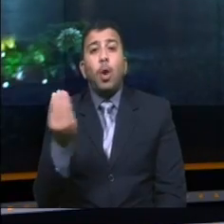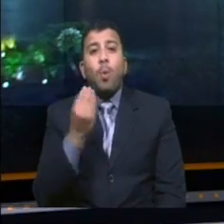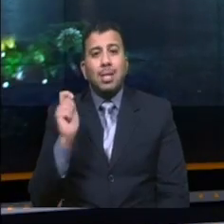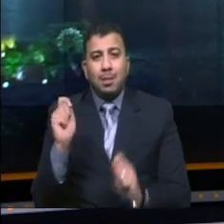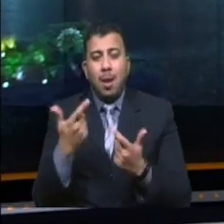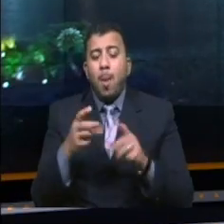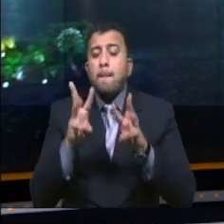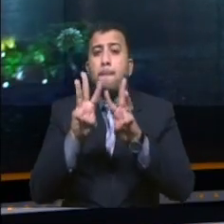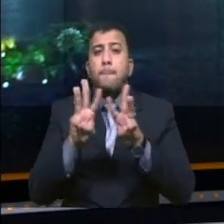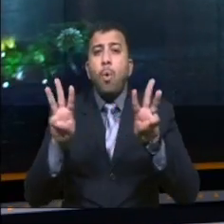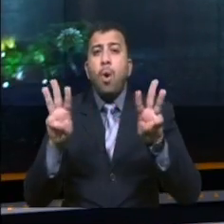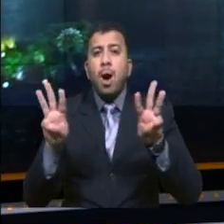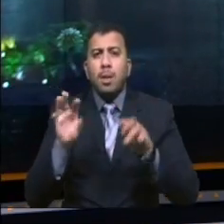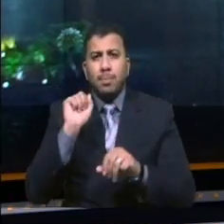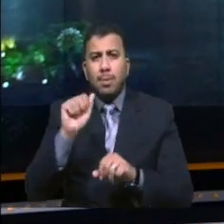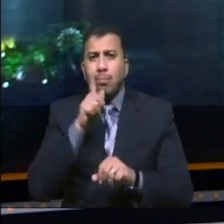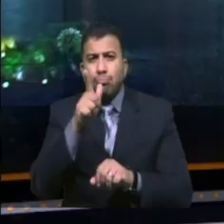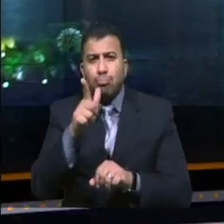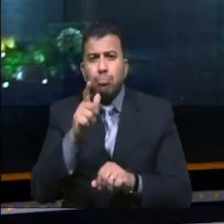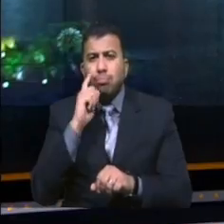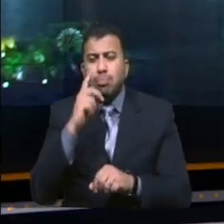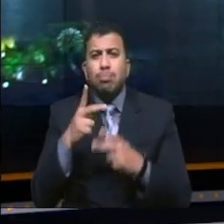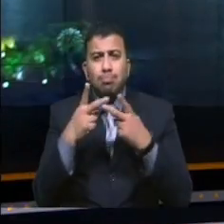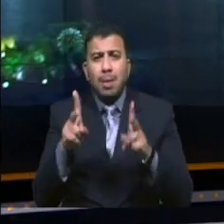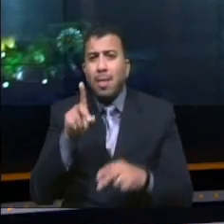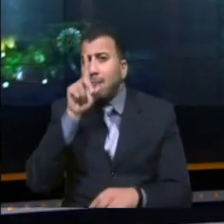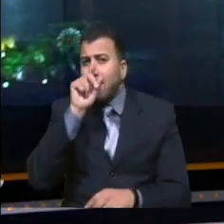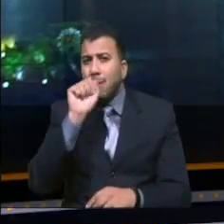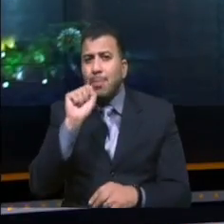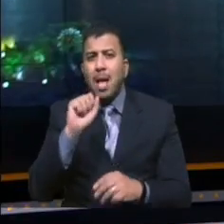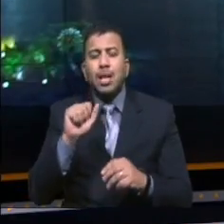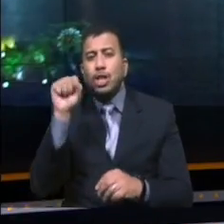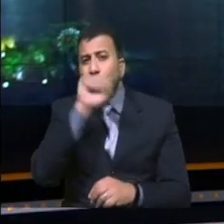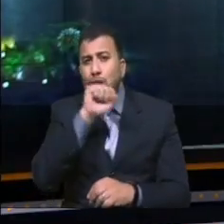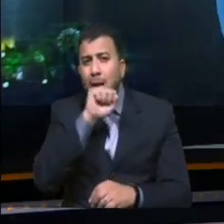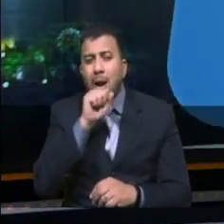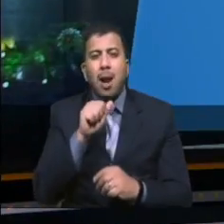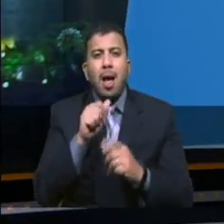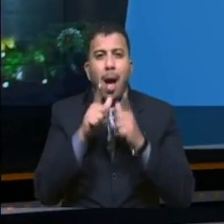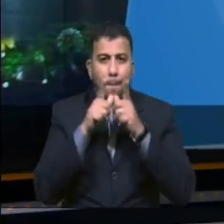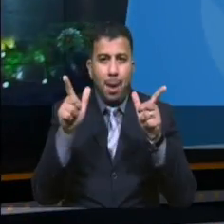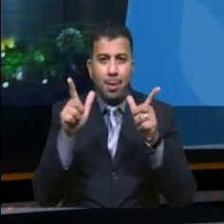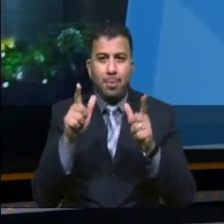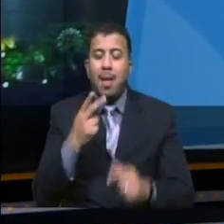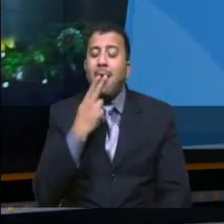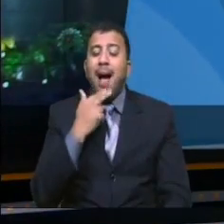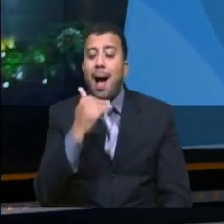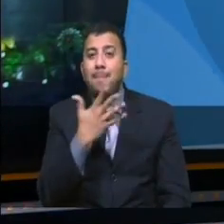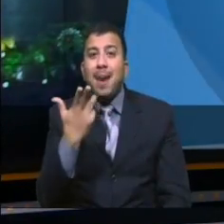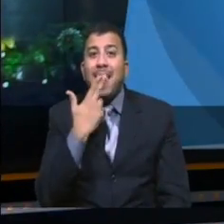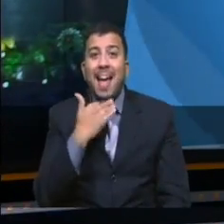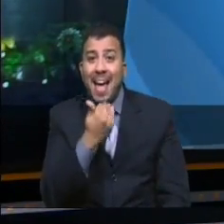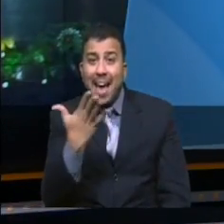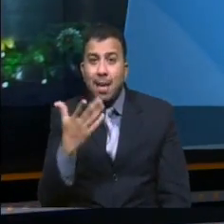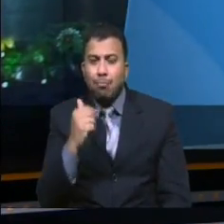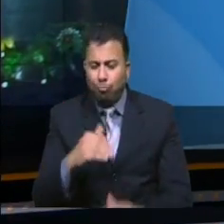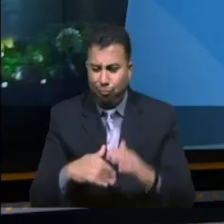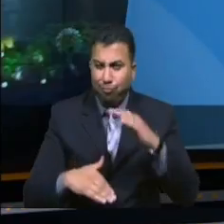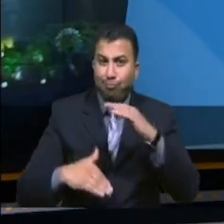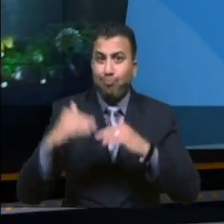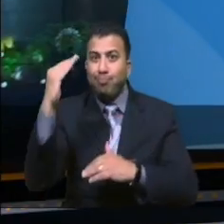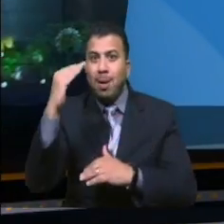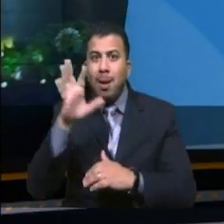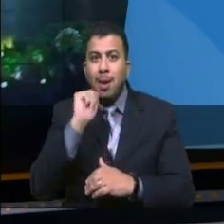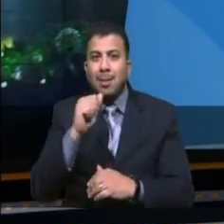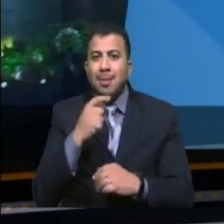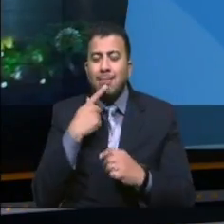جولة سريعة في مواقع التواصل الاجتماعي، نبدأها بتغريدة من حساب الشارقة للأخبار. عام الخير يتخطى الحدود